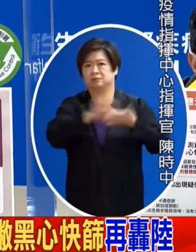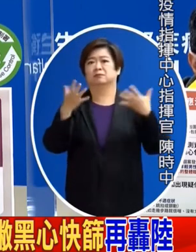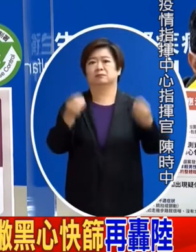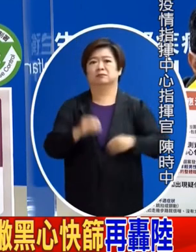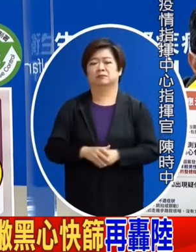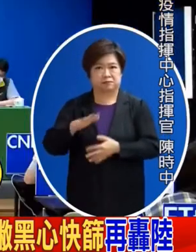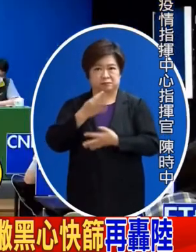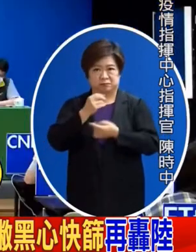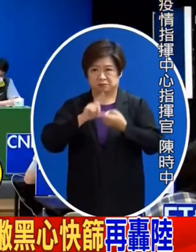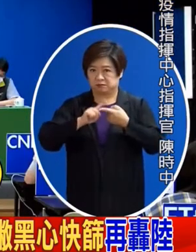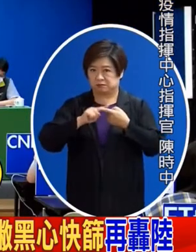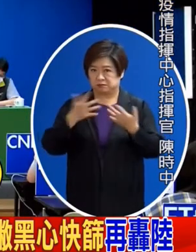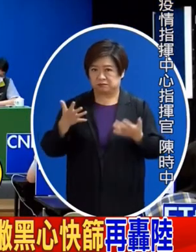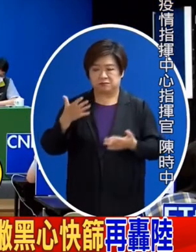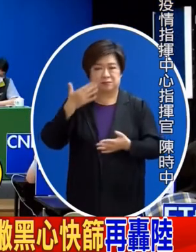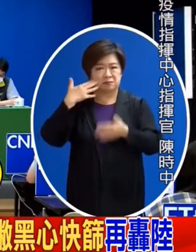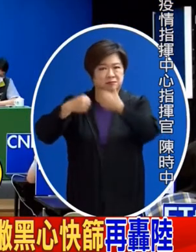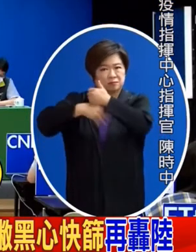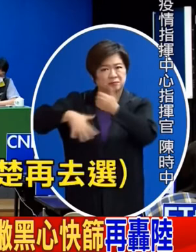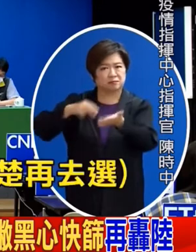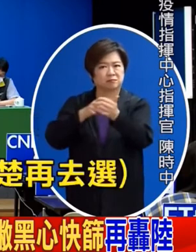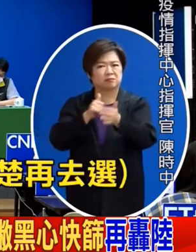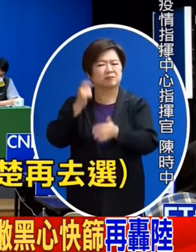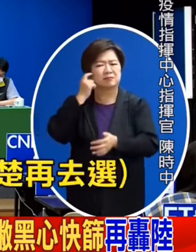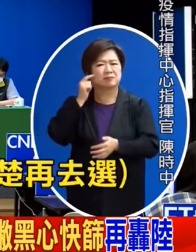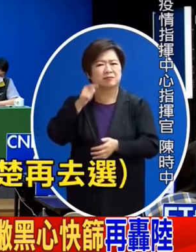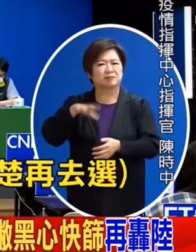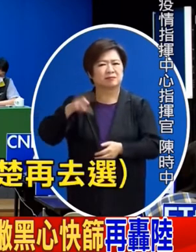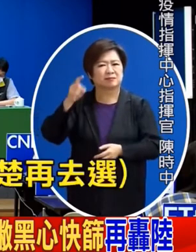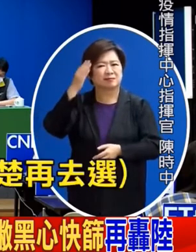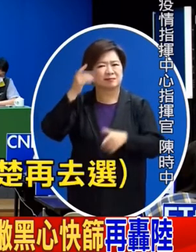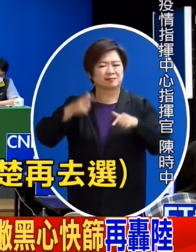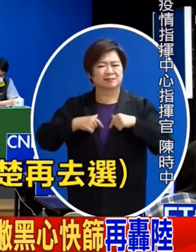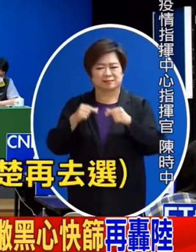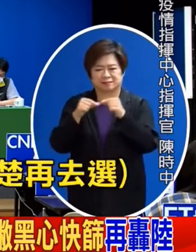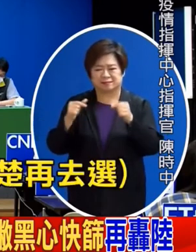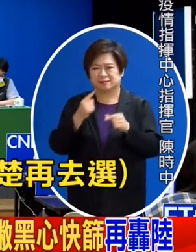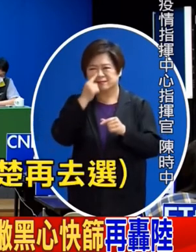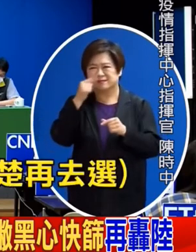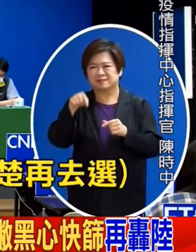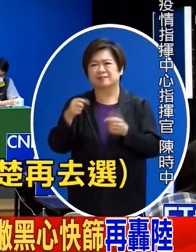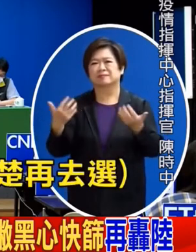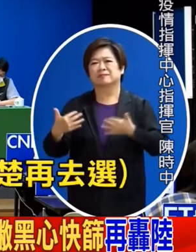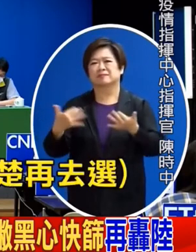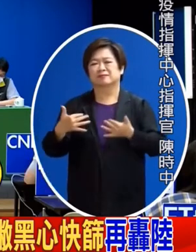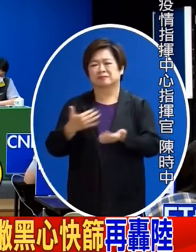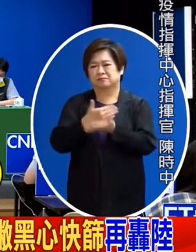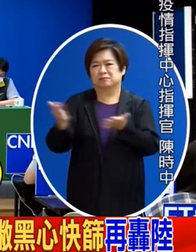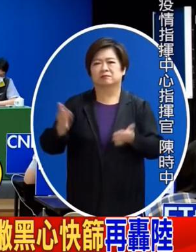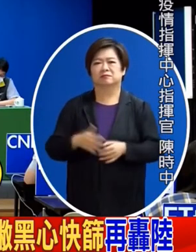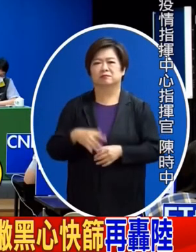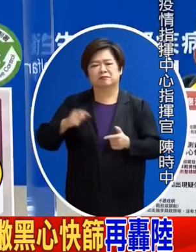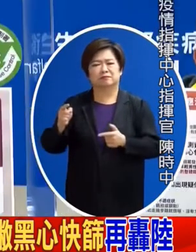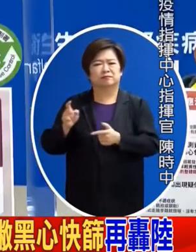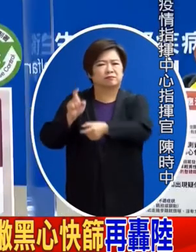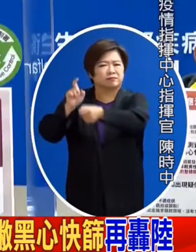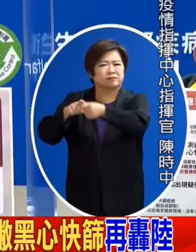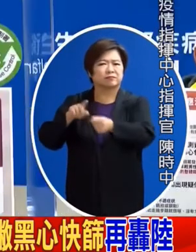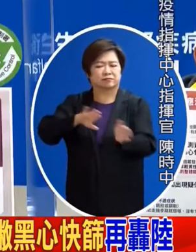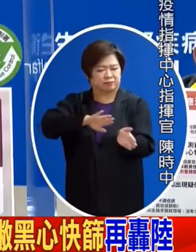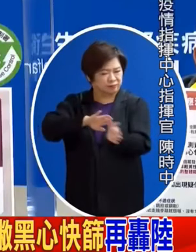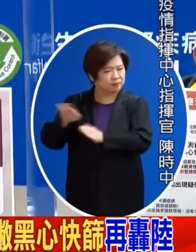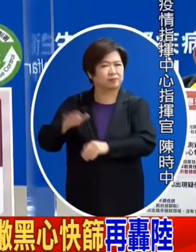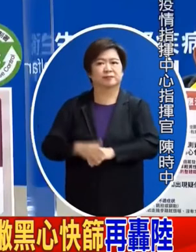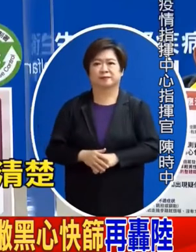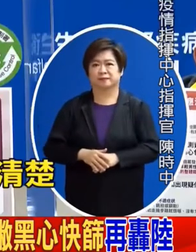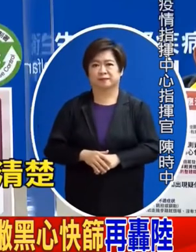病毒留在上面？ 蓝营有立委建议您先把黑心快筛事件给处理清楚再去选，请问你有什么回应？ 跟选举